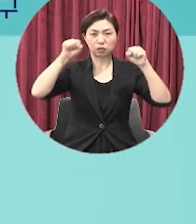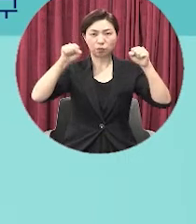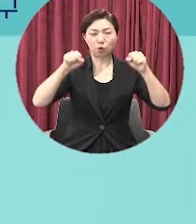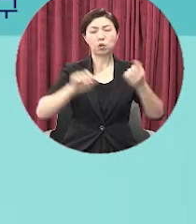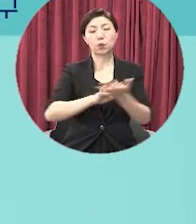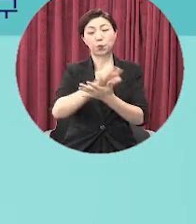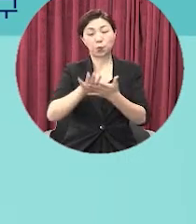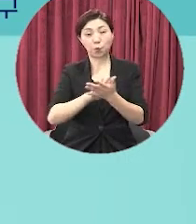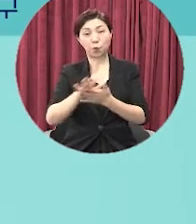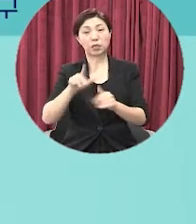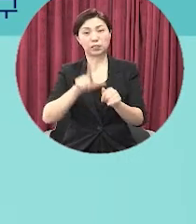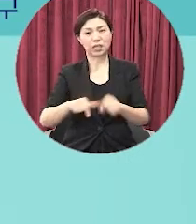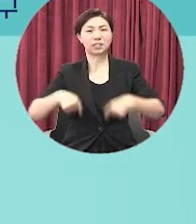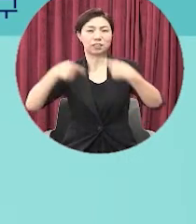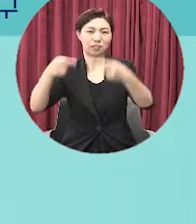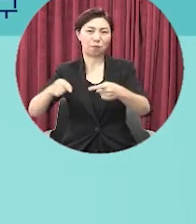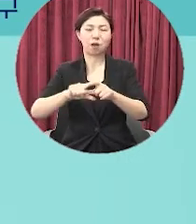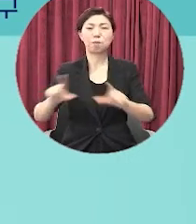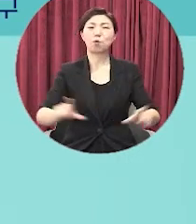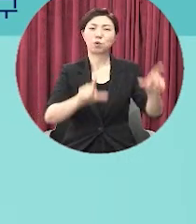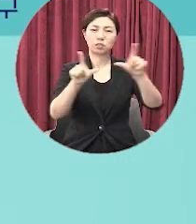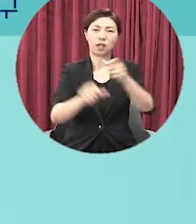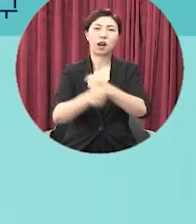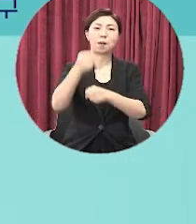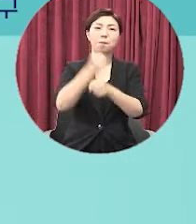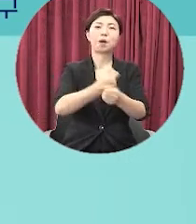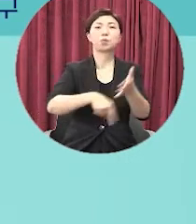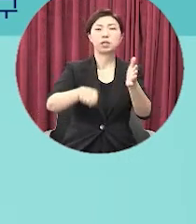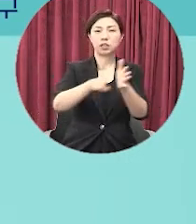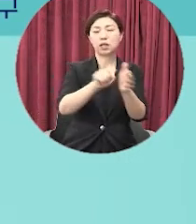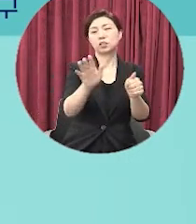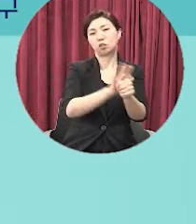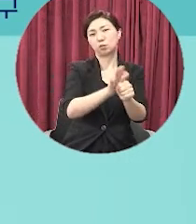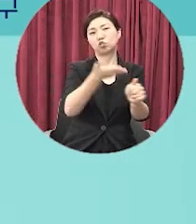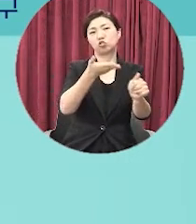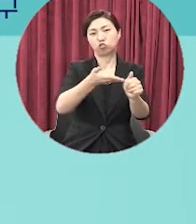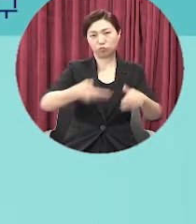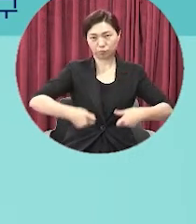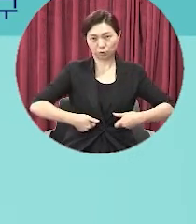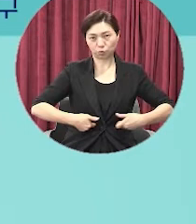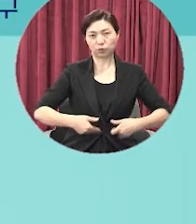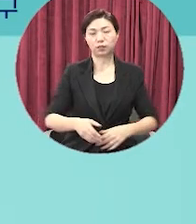생활 독립성을 제거할 수 있게끔 서비스를 제공하는게 필요하겠습니다